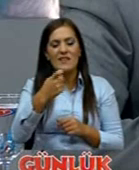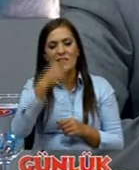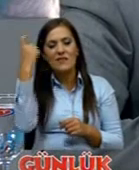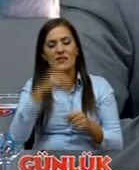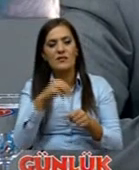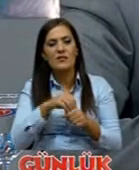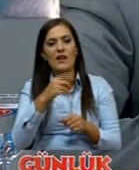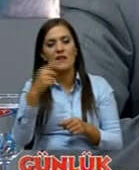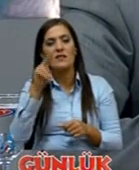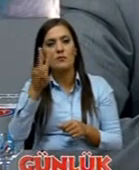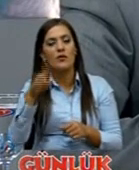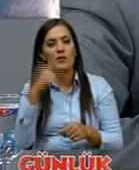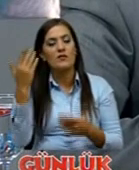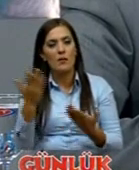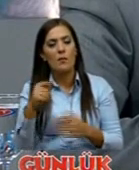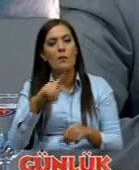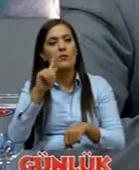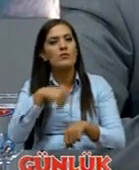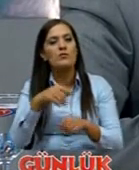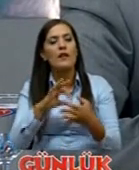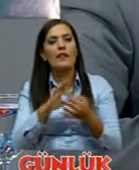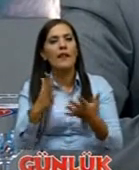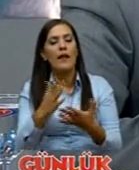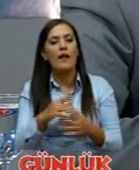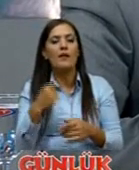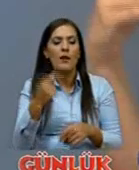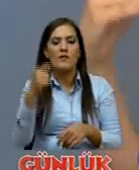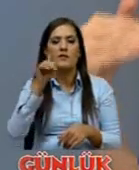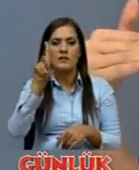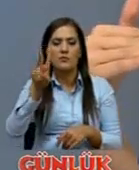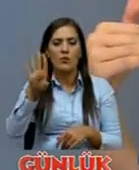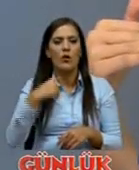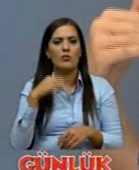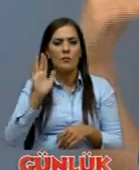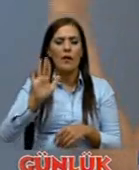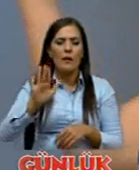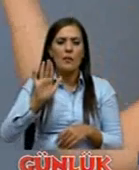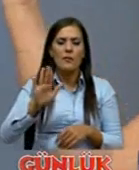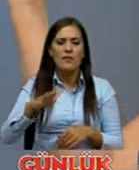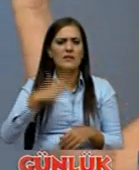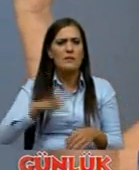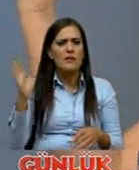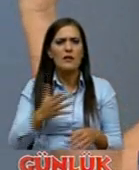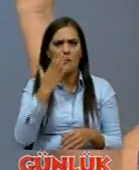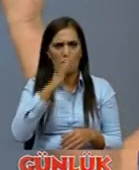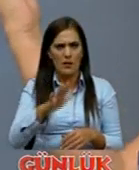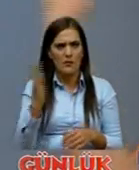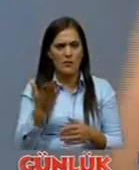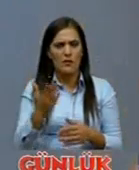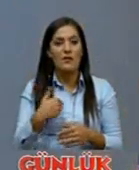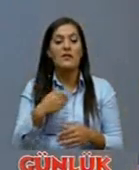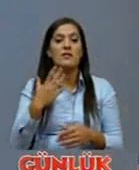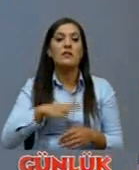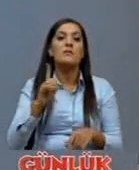eksi 24 derece tamam ama süre nedir? Yani eksi 24 derecede tuttuğumuz sürece istediğimiz kadar bekletebiliyor İstediğimiz muyuz? İstediğimiz